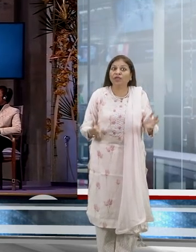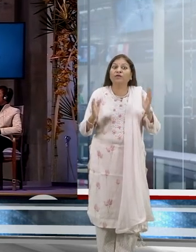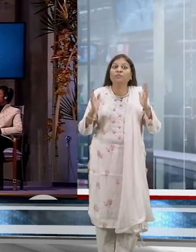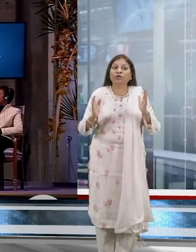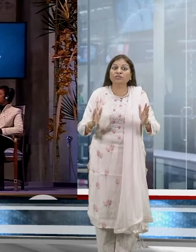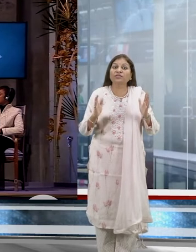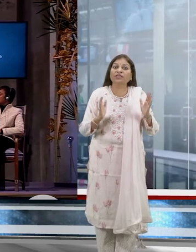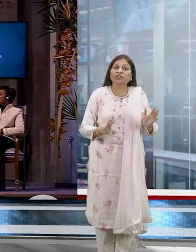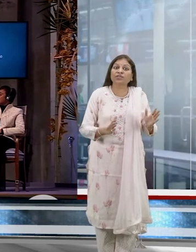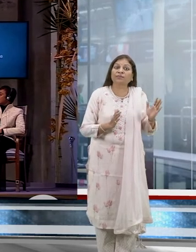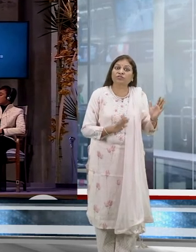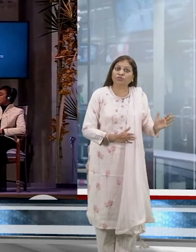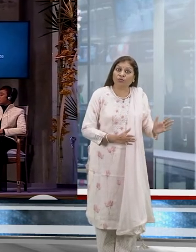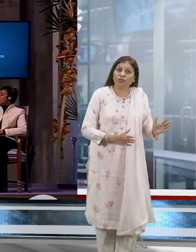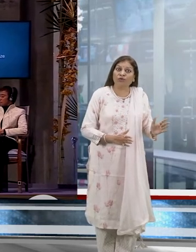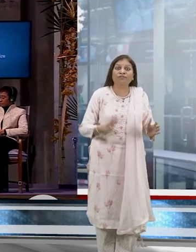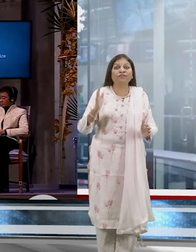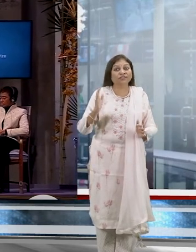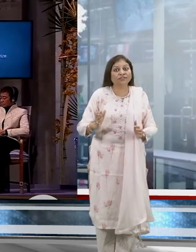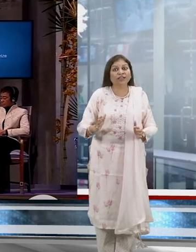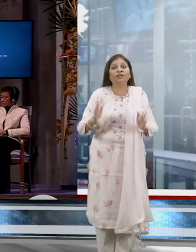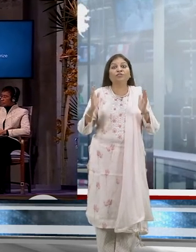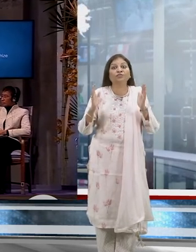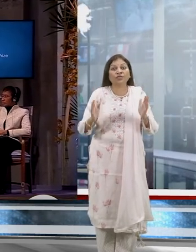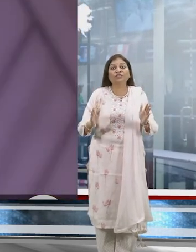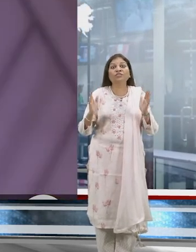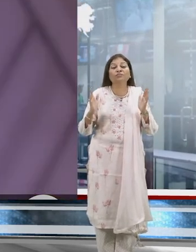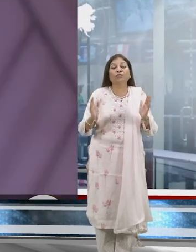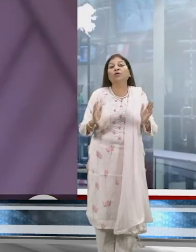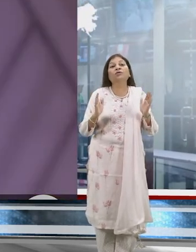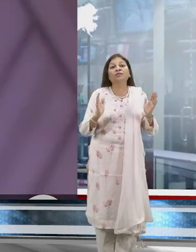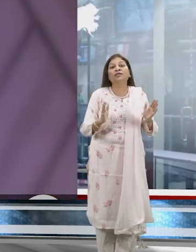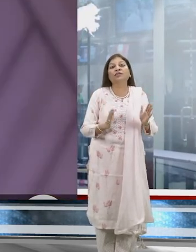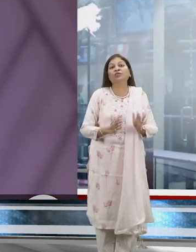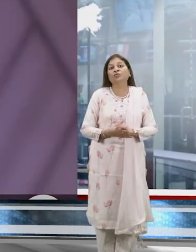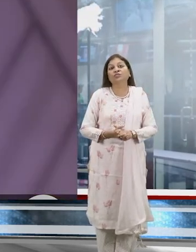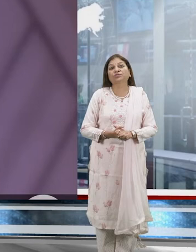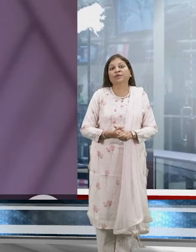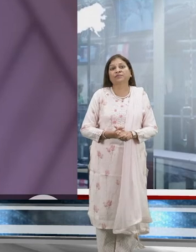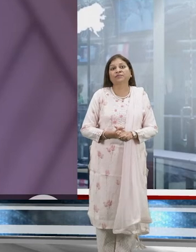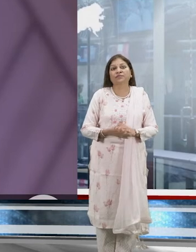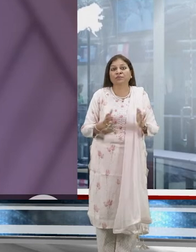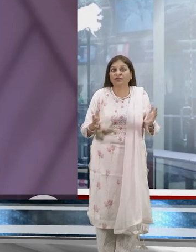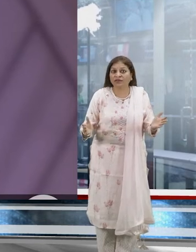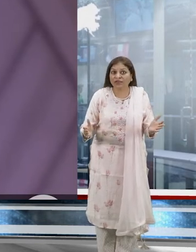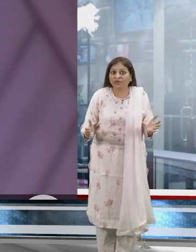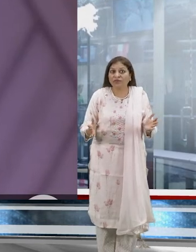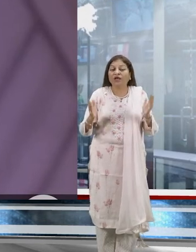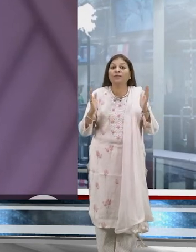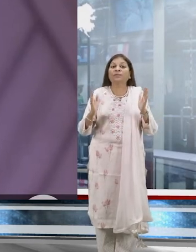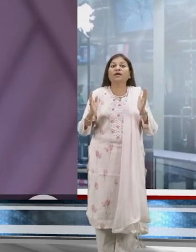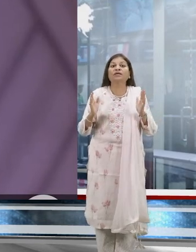तरह पड़ोसी देश के बच्चों को फिर से सुरक्षित माहौल देने की कोशिश में दिमित्री